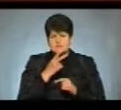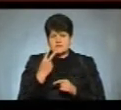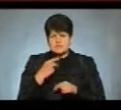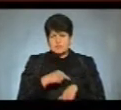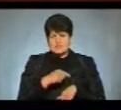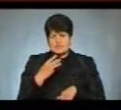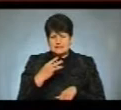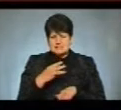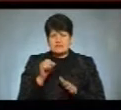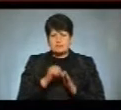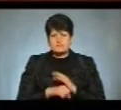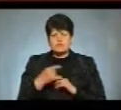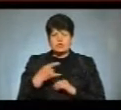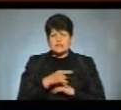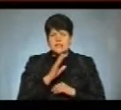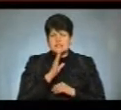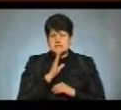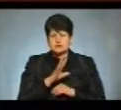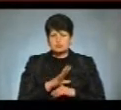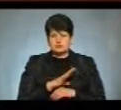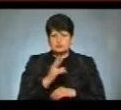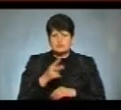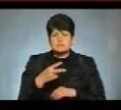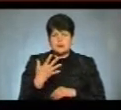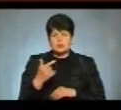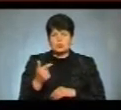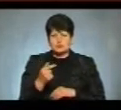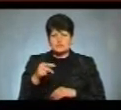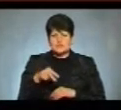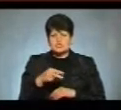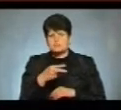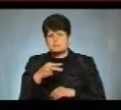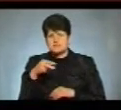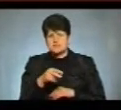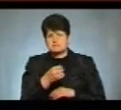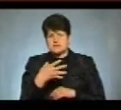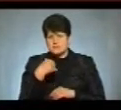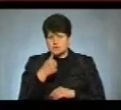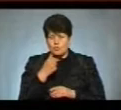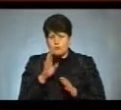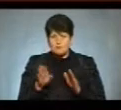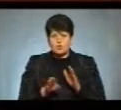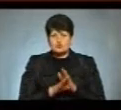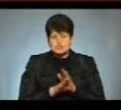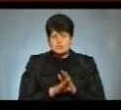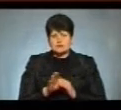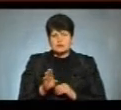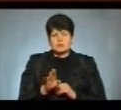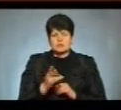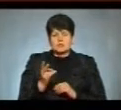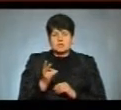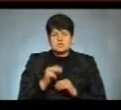20:30. Вбивство таксистки Євгенії Кордупель сталося 25 грудня 2015 року в Підволочиську. Підозрюваних у